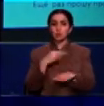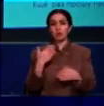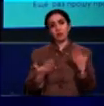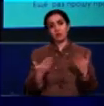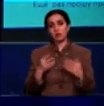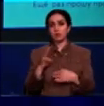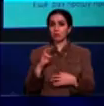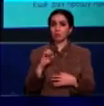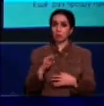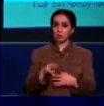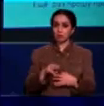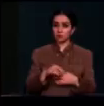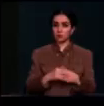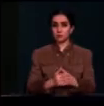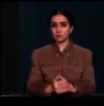нет.